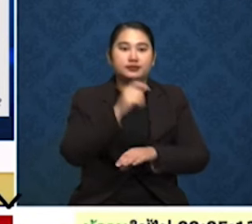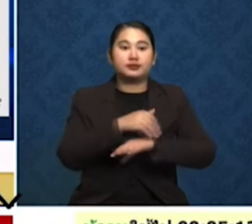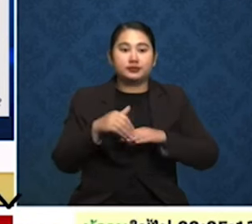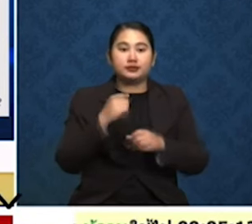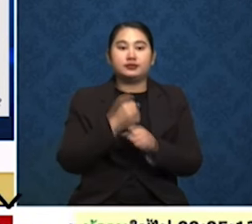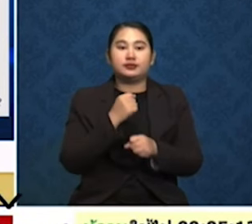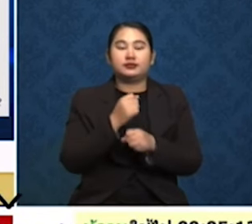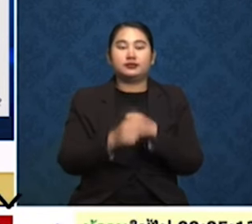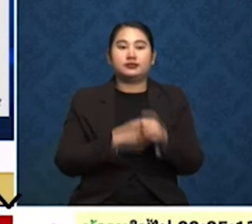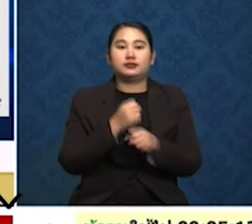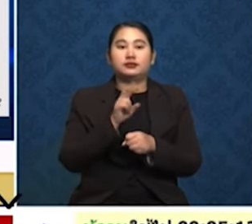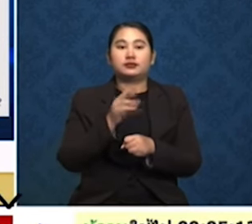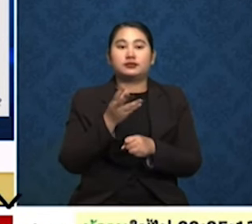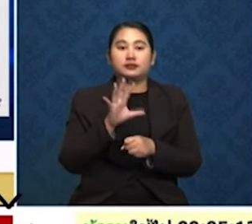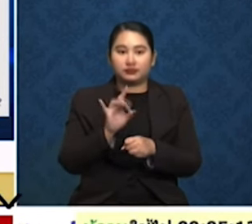2568 นะครัท่าน